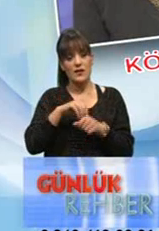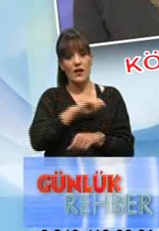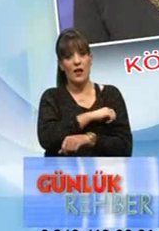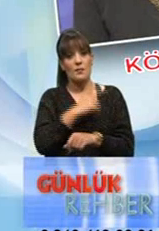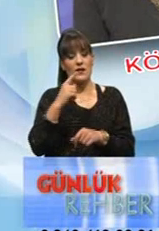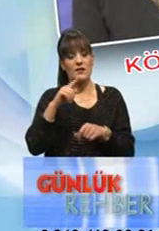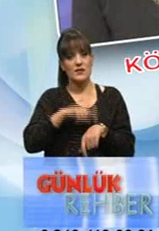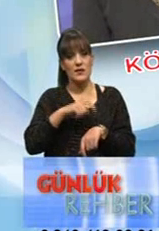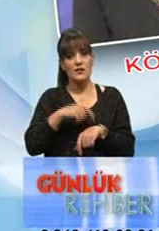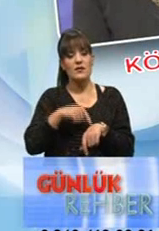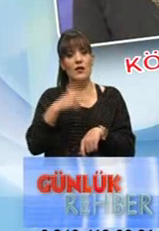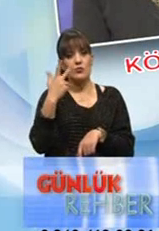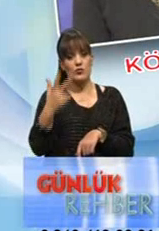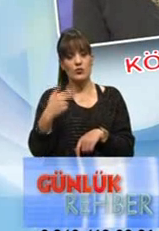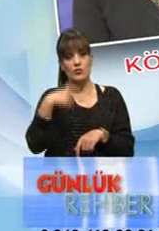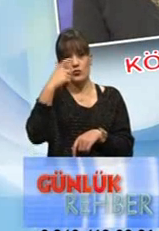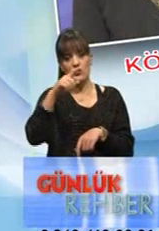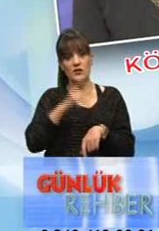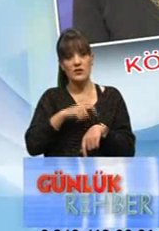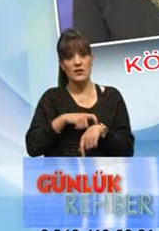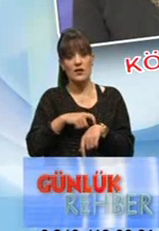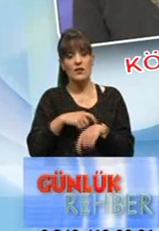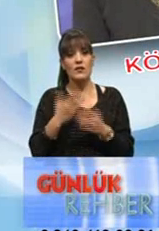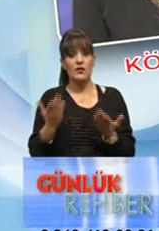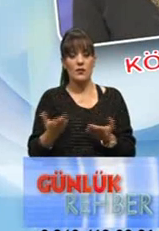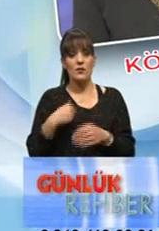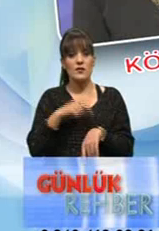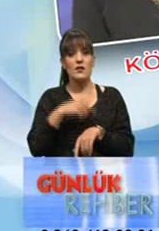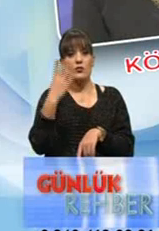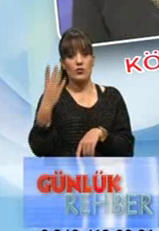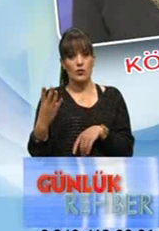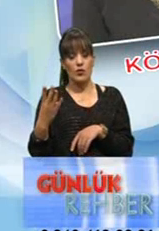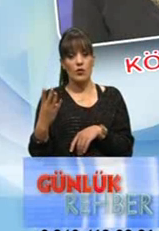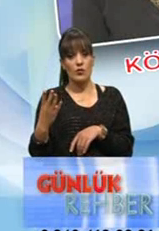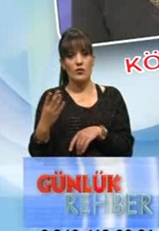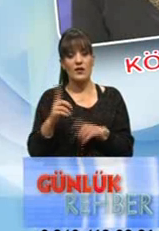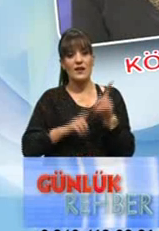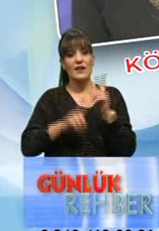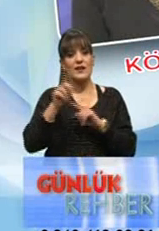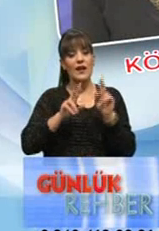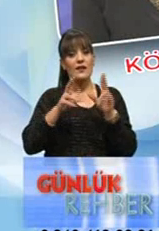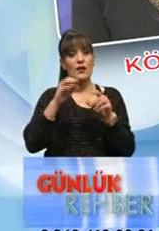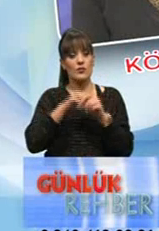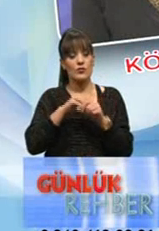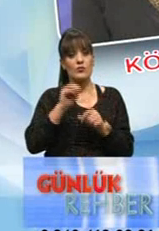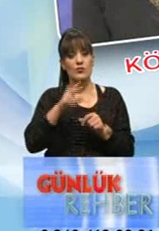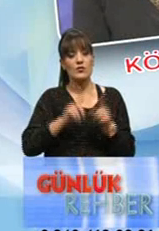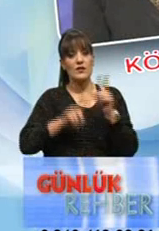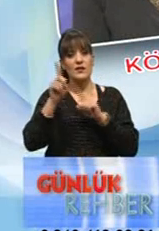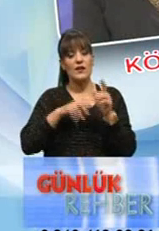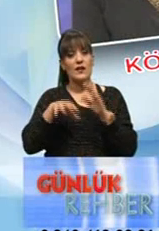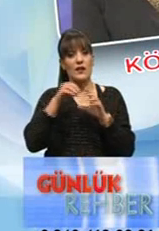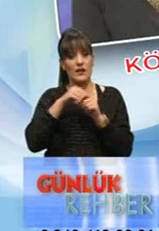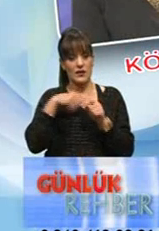Almanya saatiyle 3'te, Türkiye saatiyle tabii 4'te internet radyosundan, çocuk internet